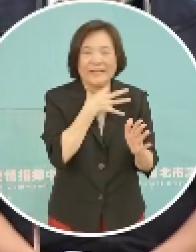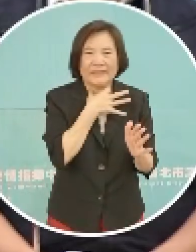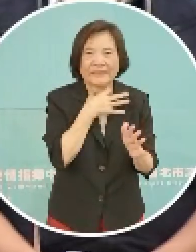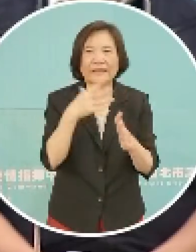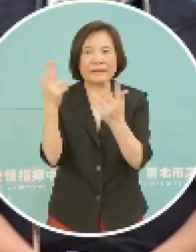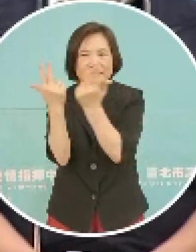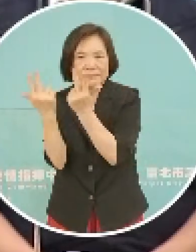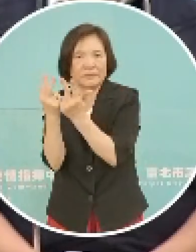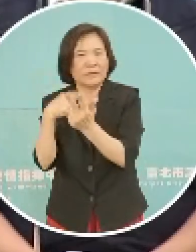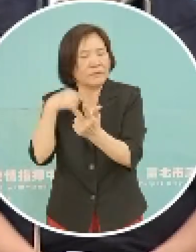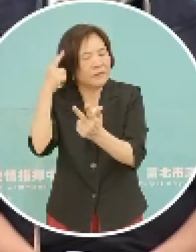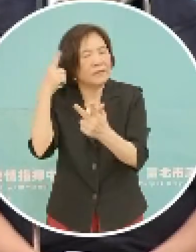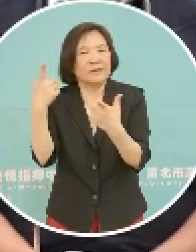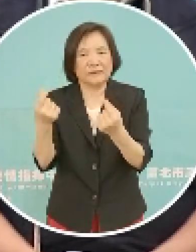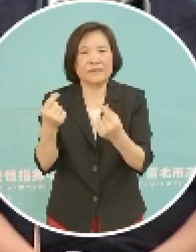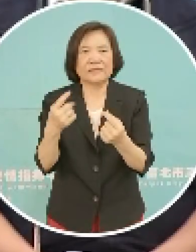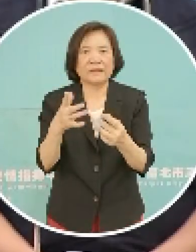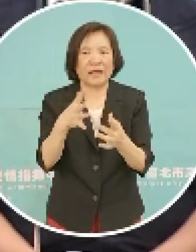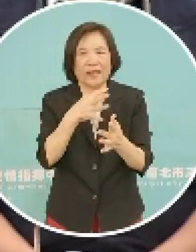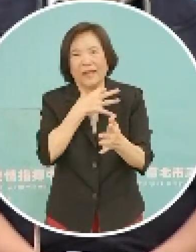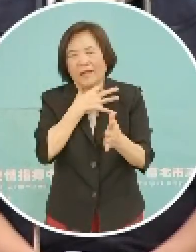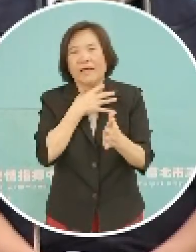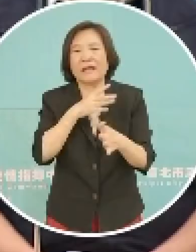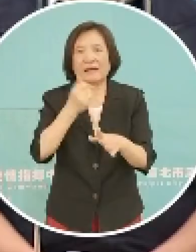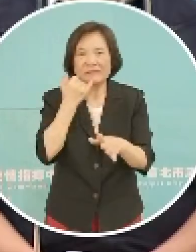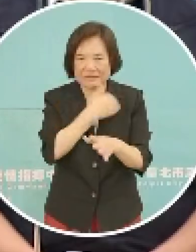也都需要南送那